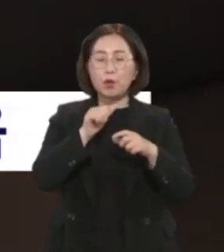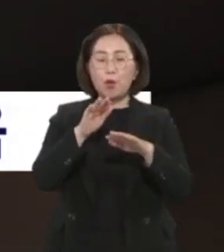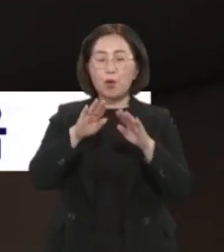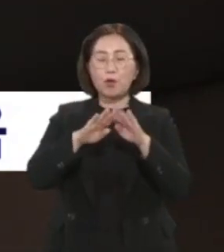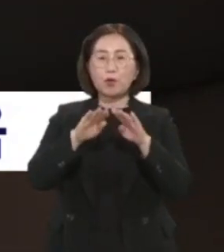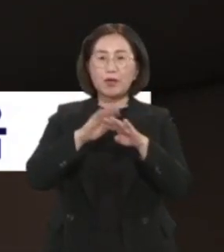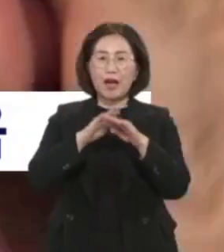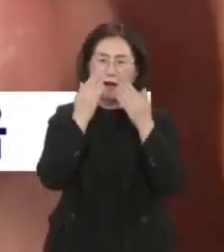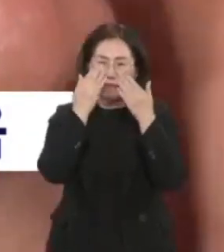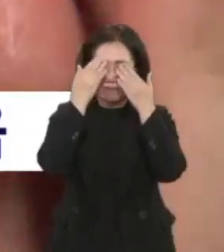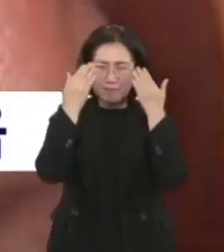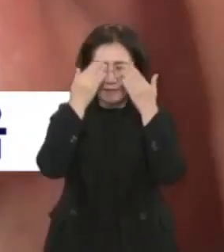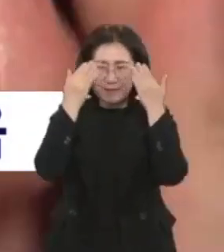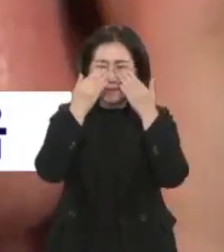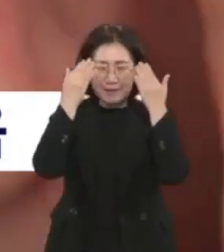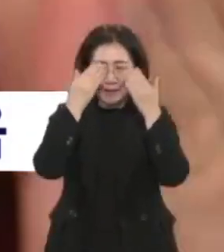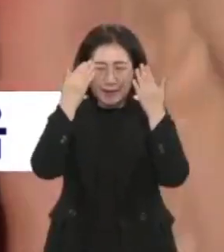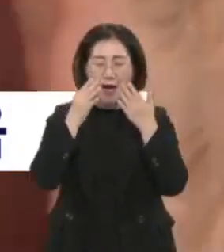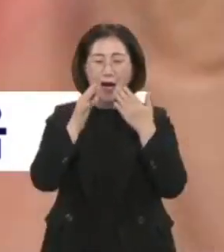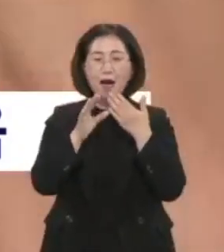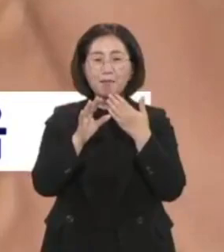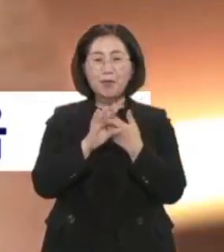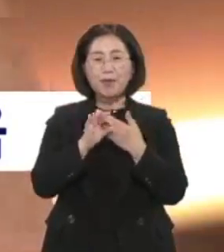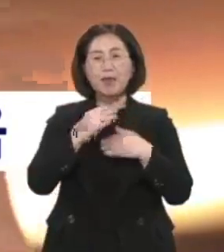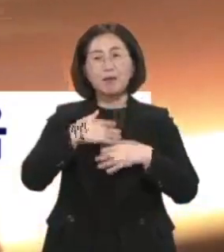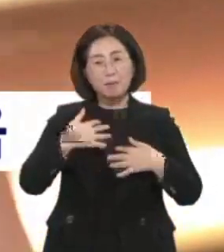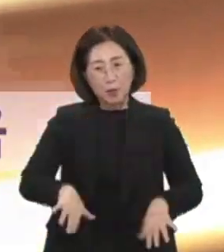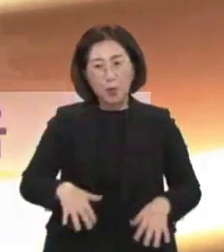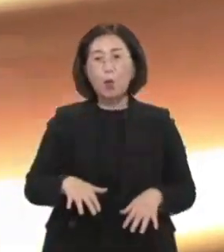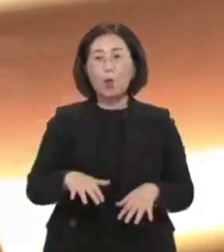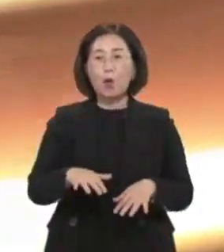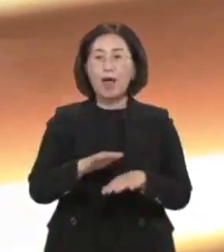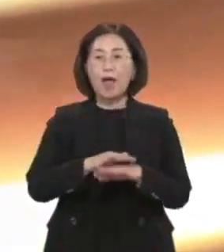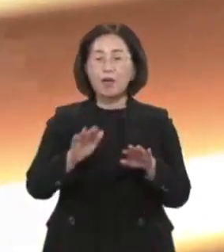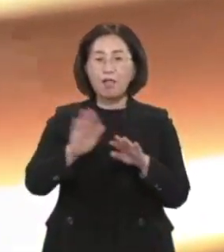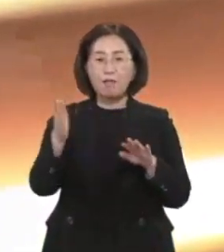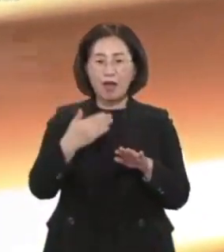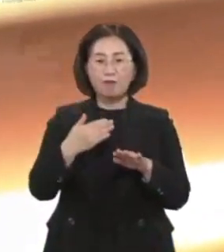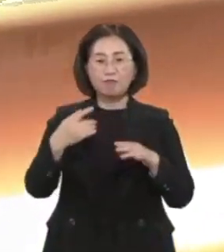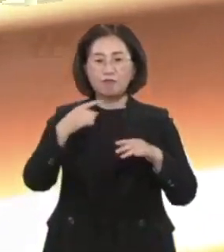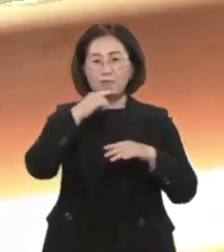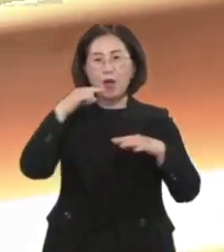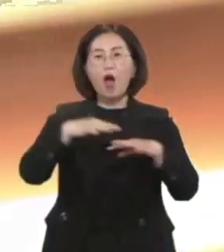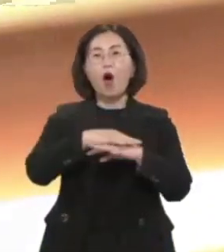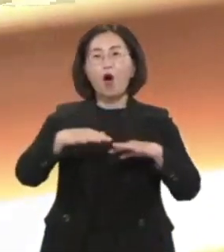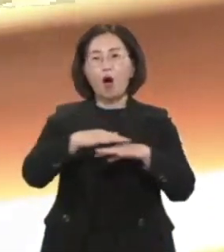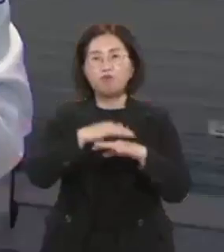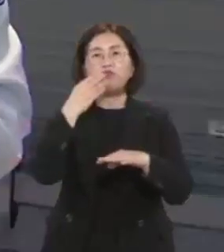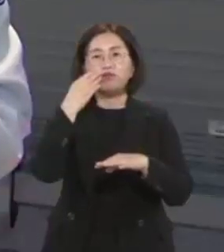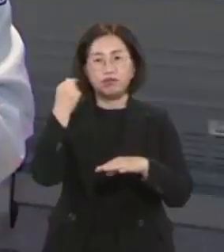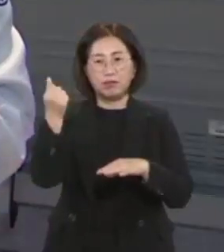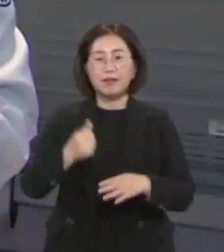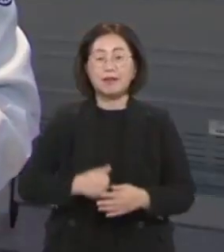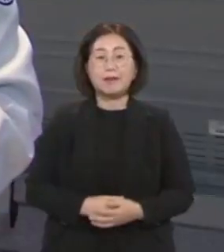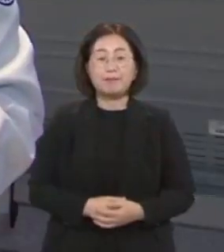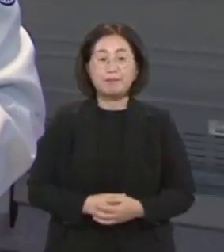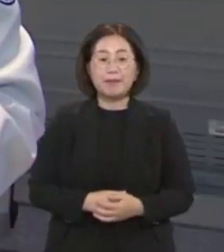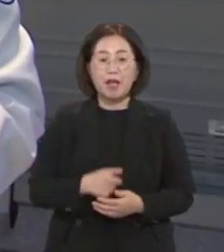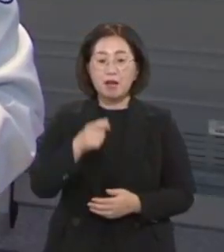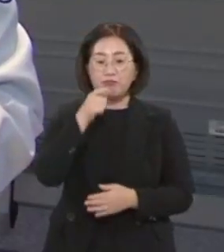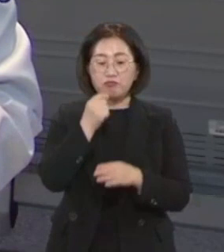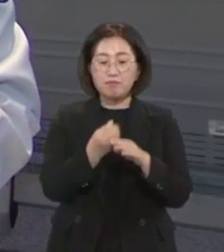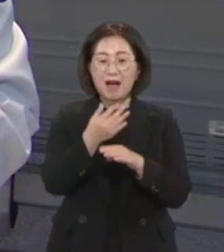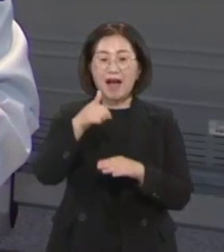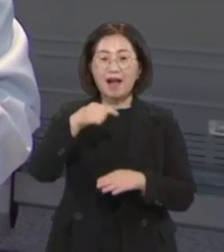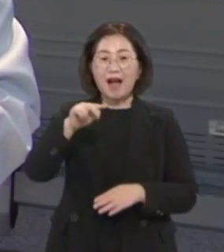근육을 자극해주면 피로도 풀리고 혈액순환을 도와 증상이 완화됩니다. 가습기를 사용해